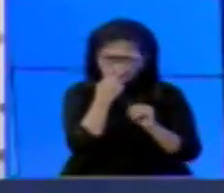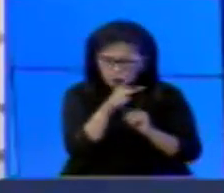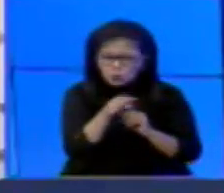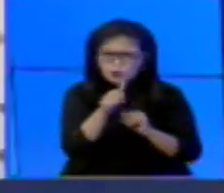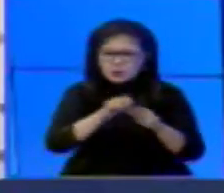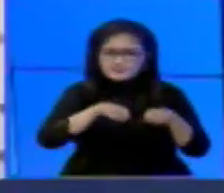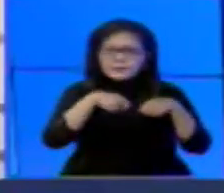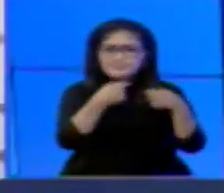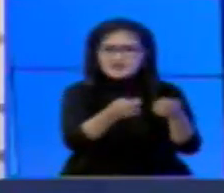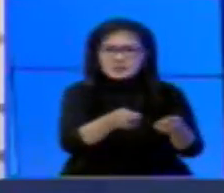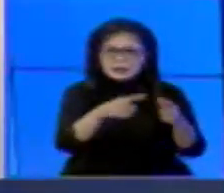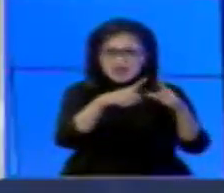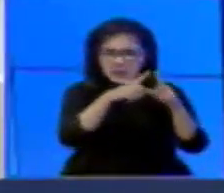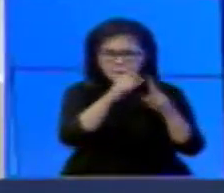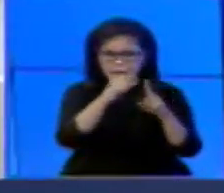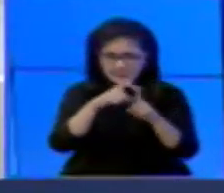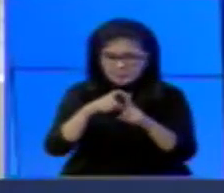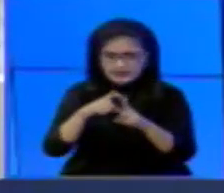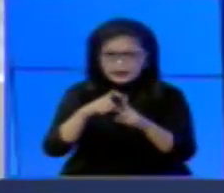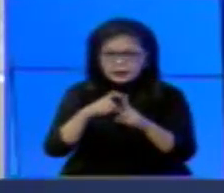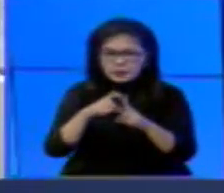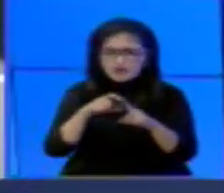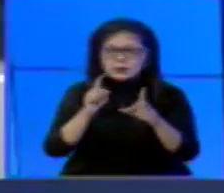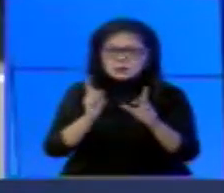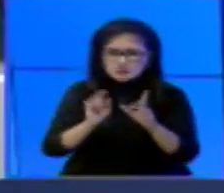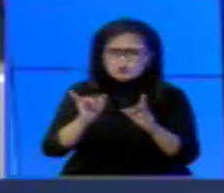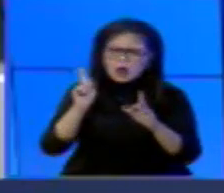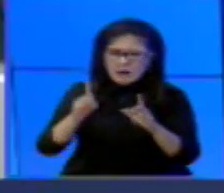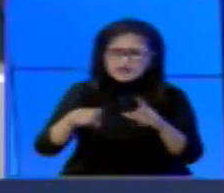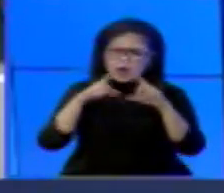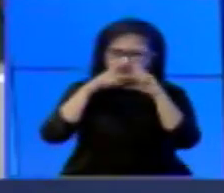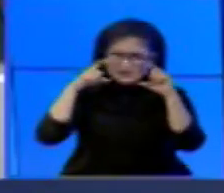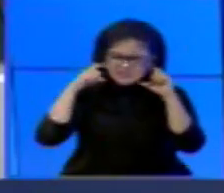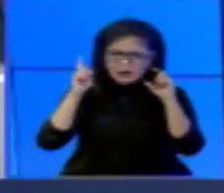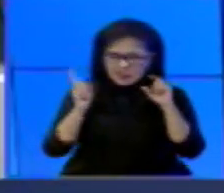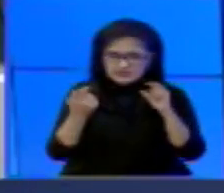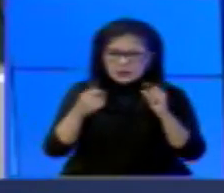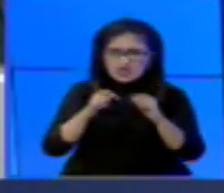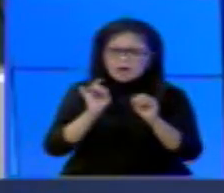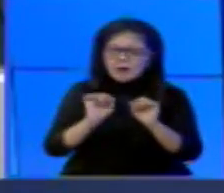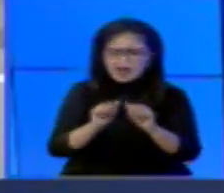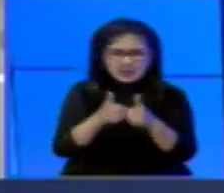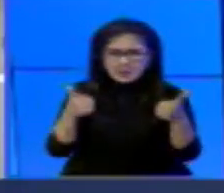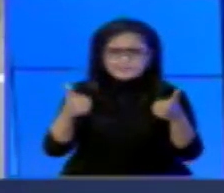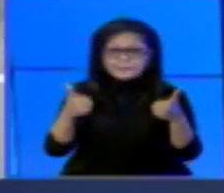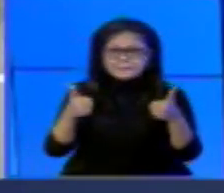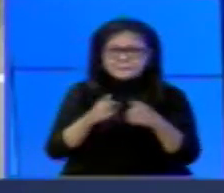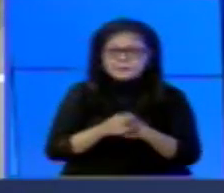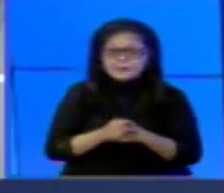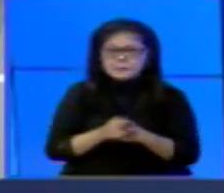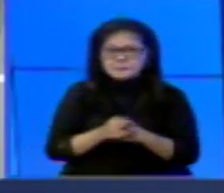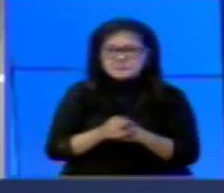berupa APD yang include hazmat suit, masker, hand gloves, dan face shield